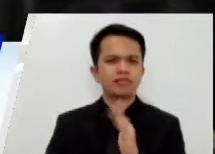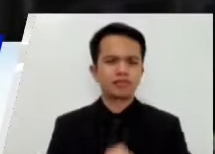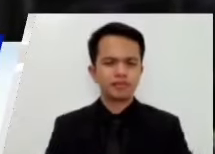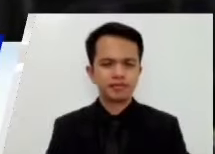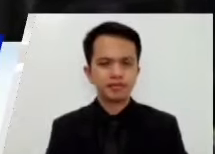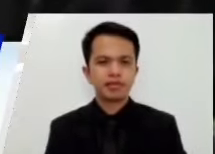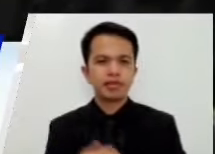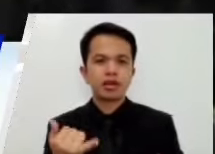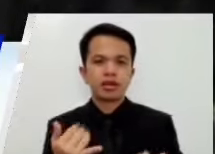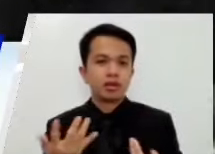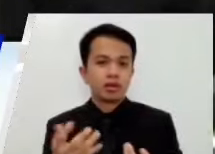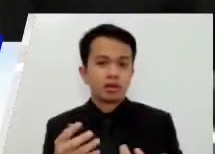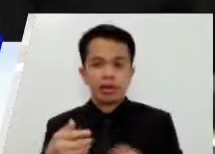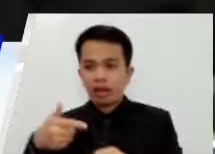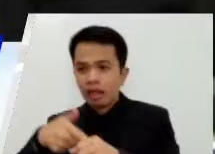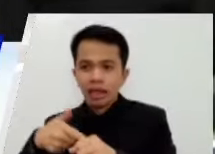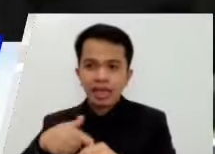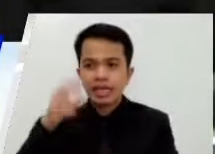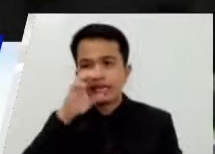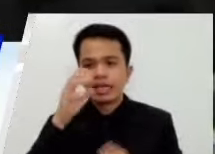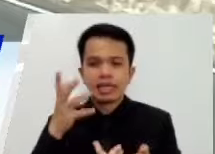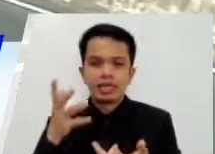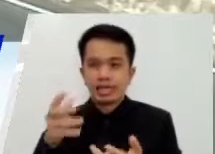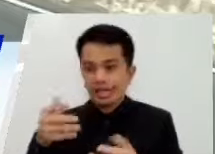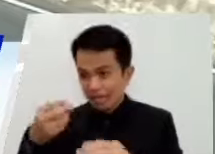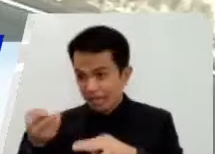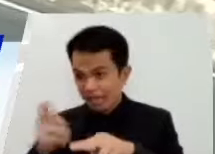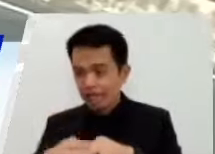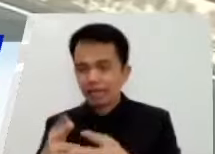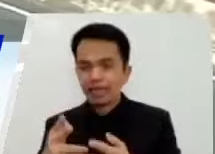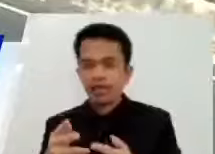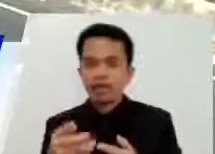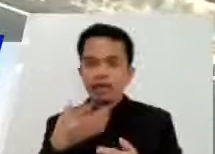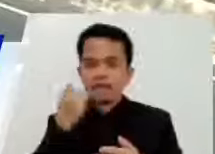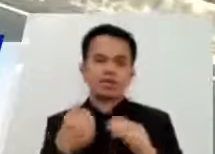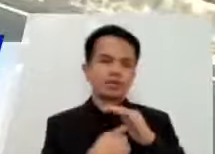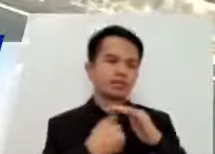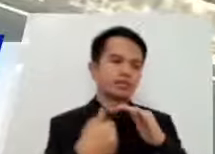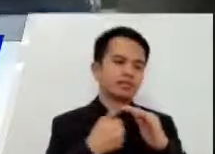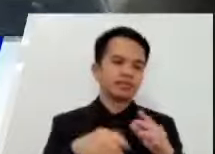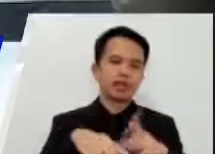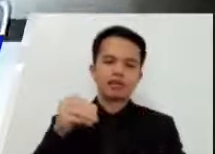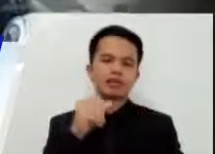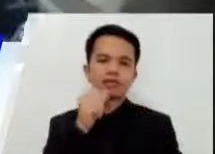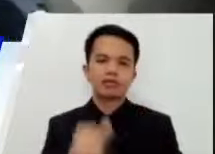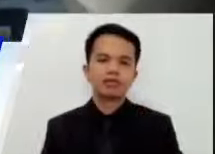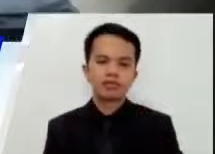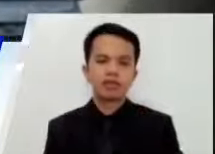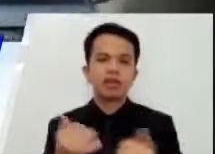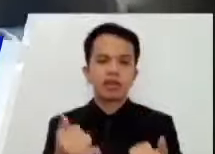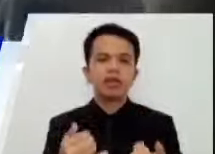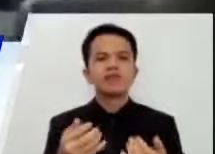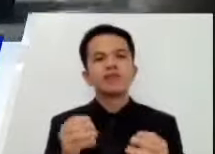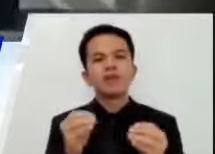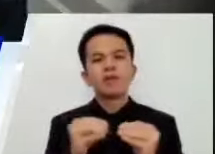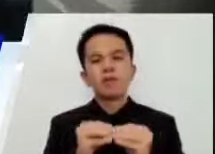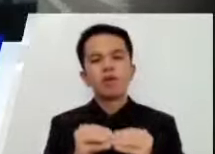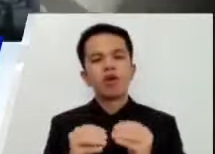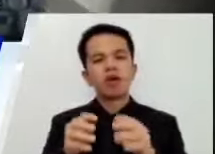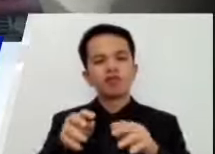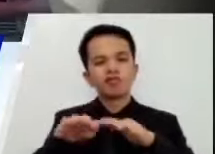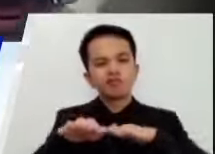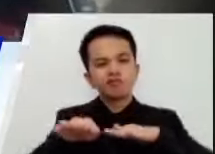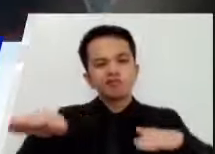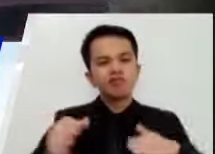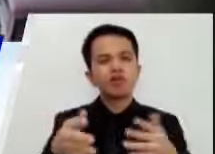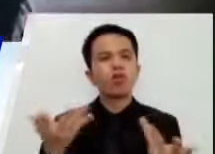Walang panggas dito bahimik. Mag-stay sa bahay. Bukas din, inaasahan ang peak ng pagsisikip ng trapiko sa South Luzon